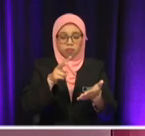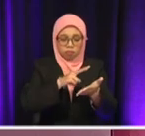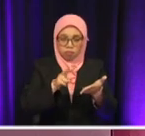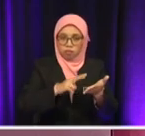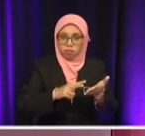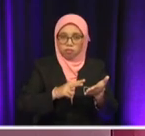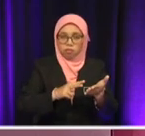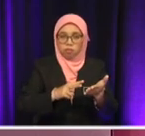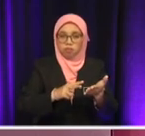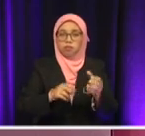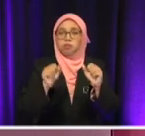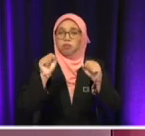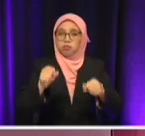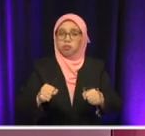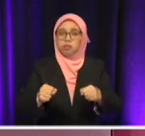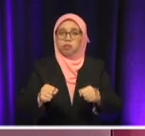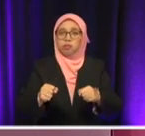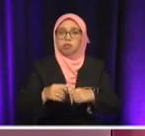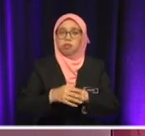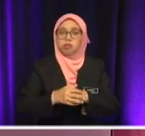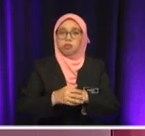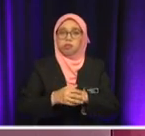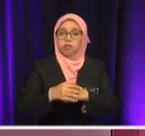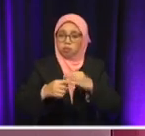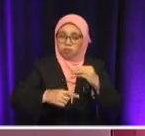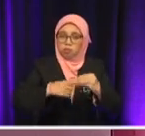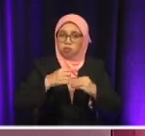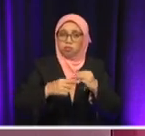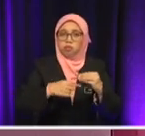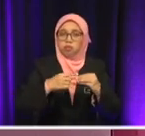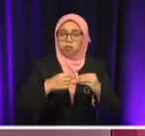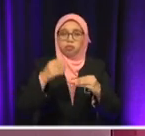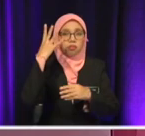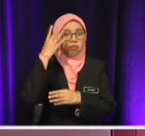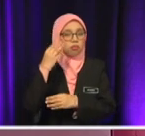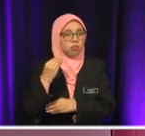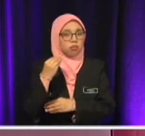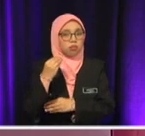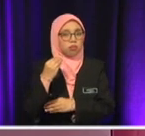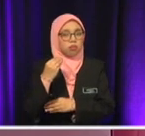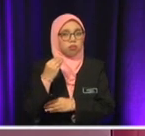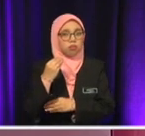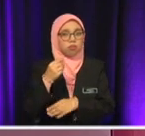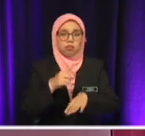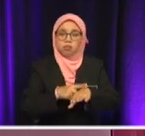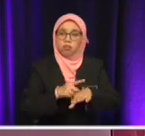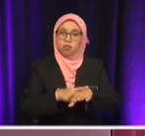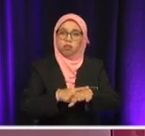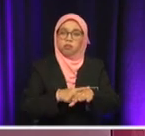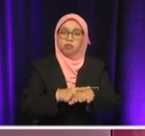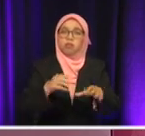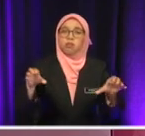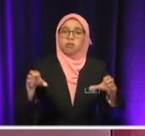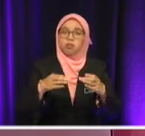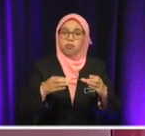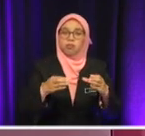kamu boleh kaitkan dengan pengalaman kamu sewaktu kamu menghasilkan bahan bantu dan